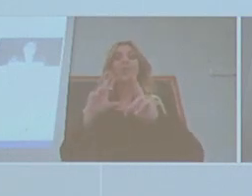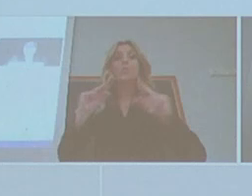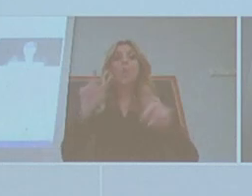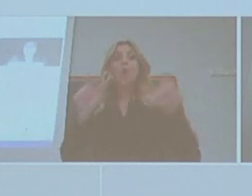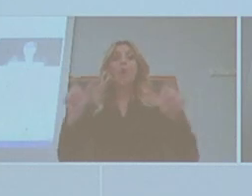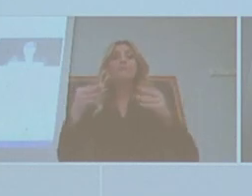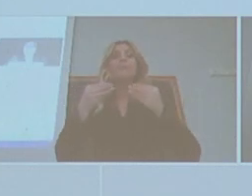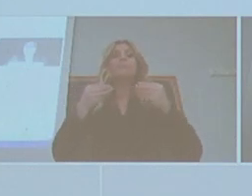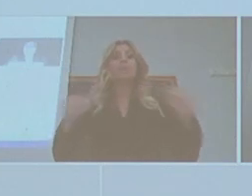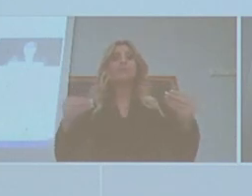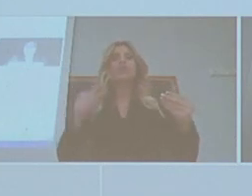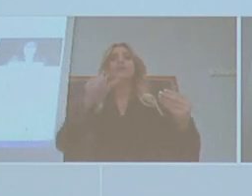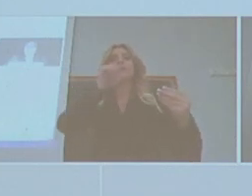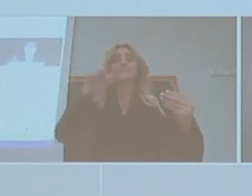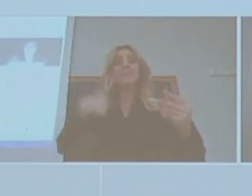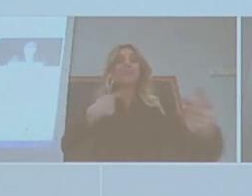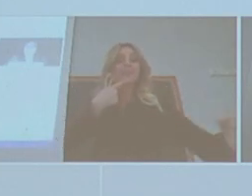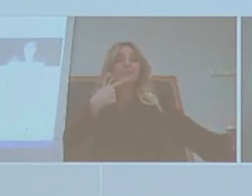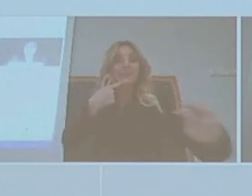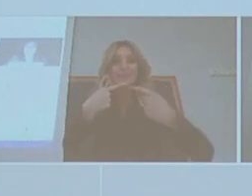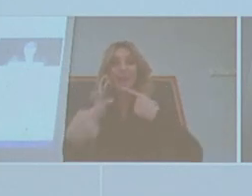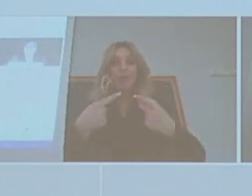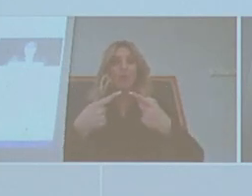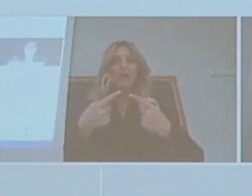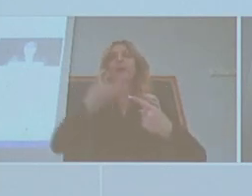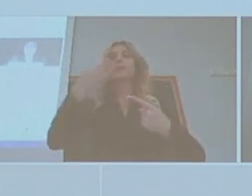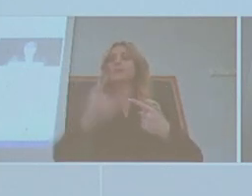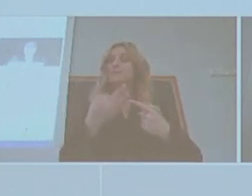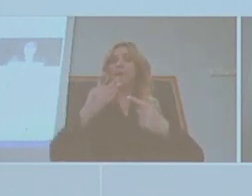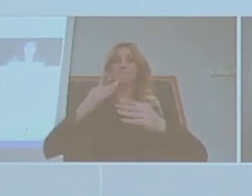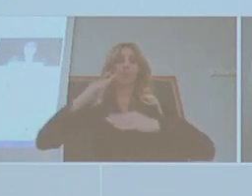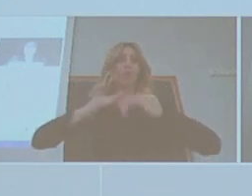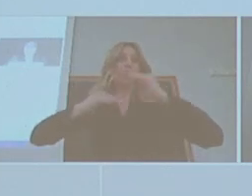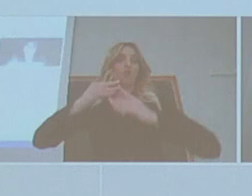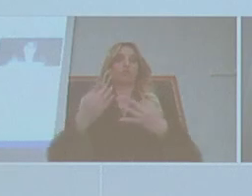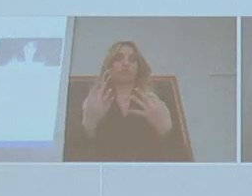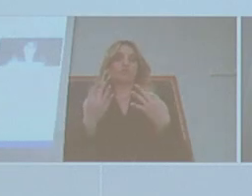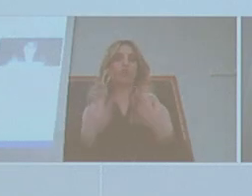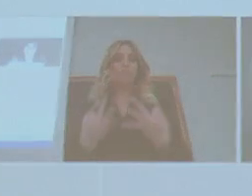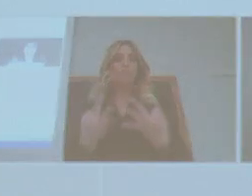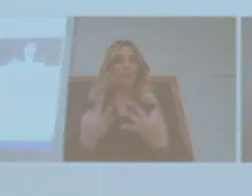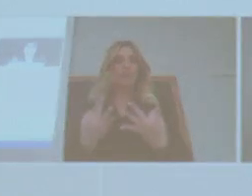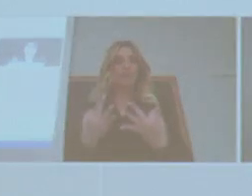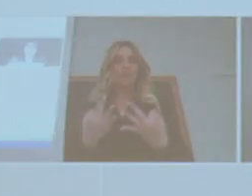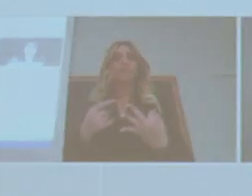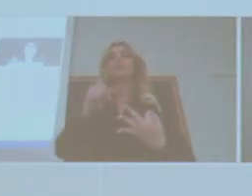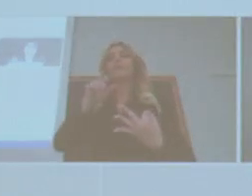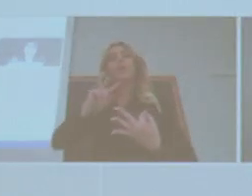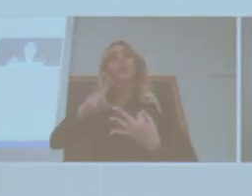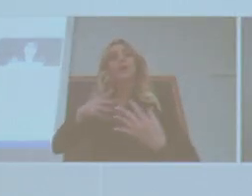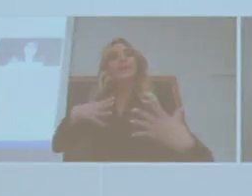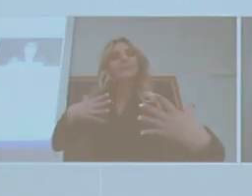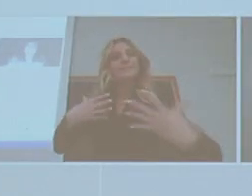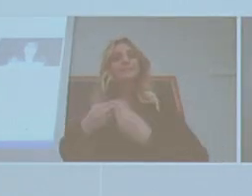di dialogare sempre in maniera costruttiva con tutti